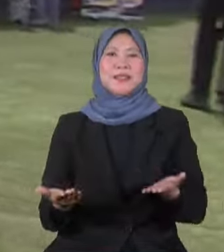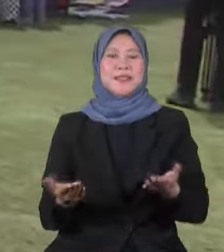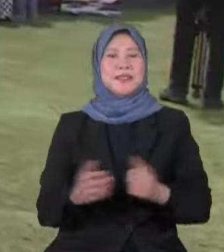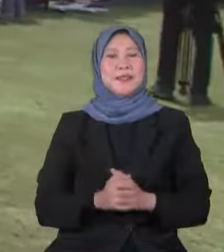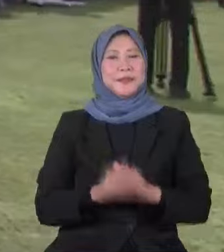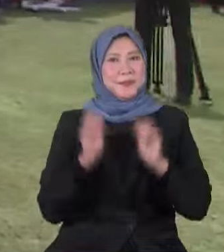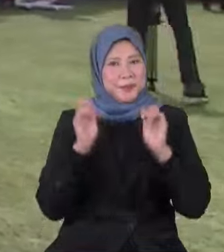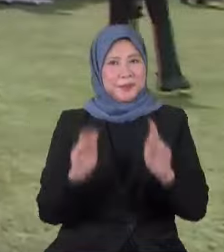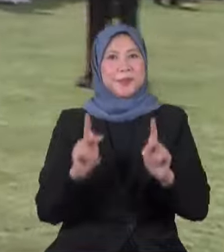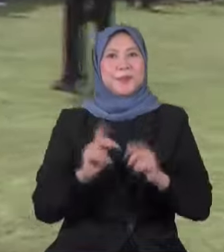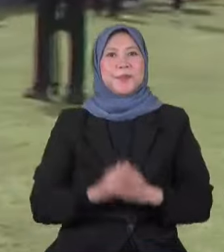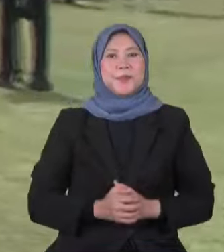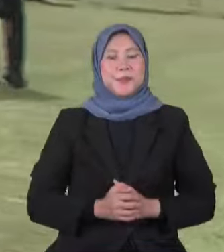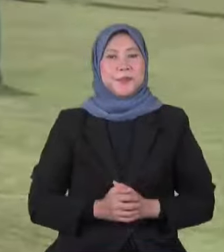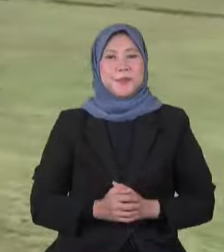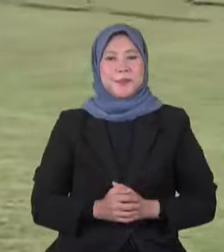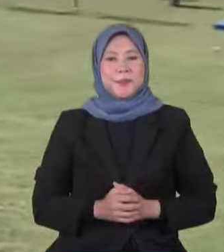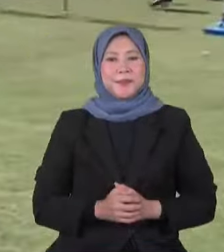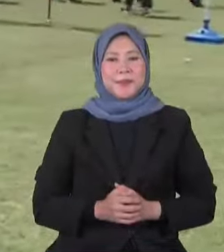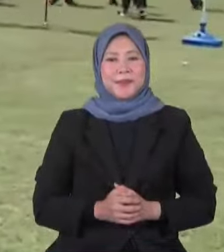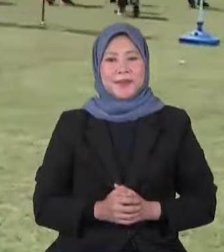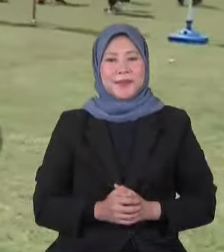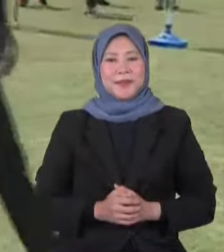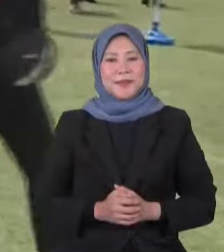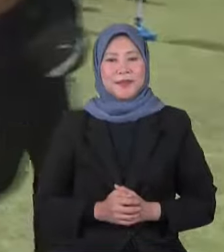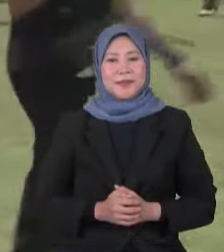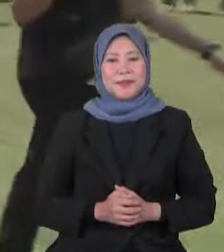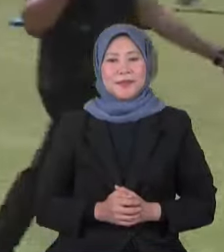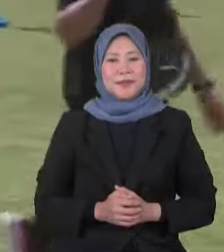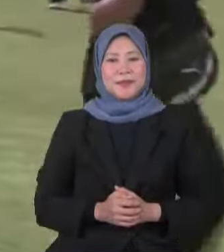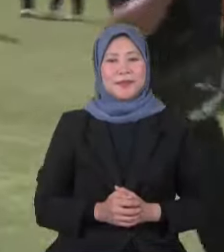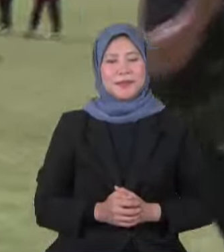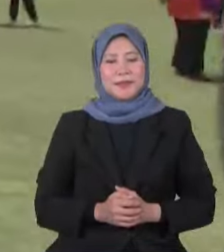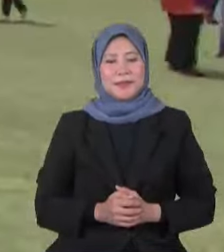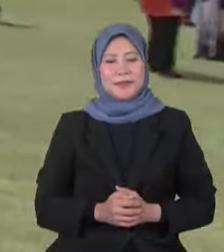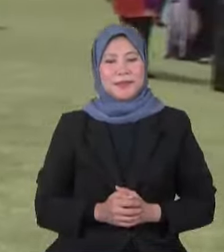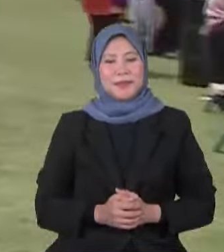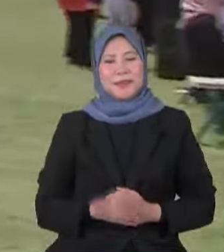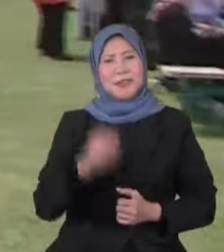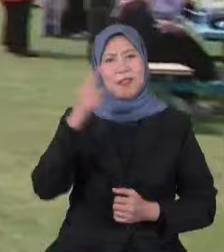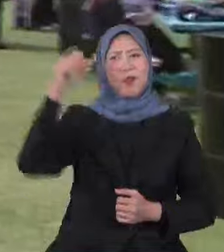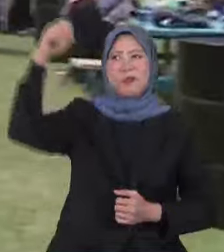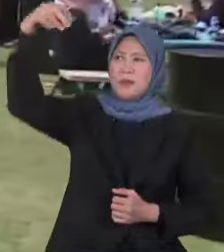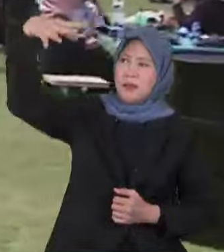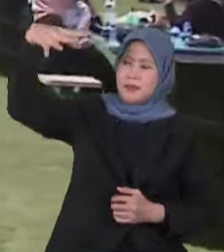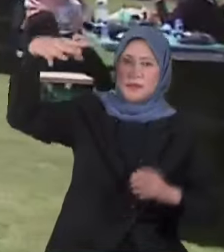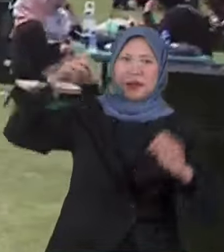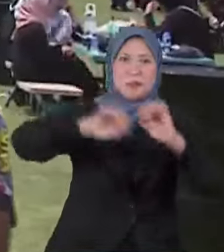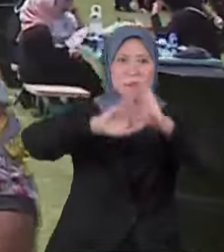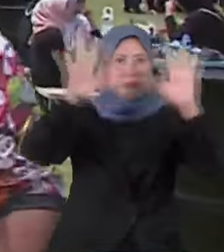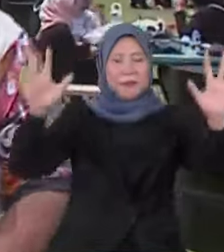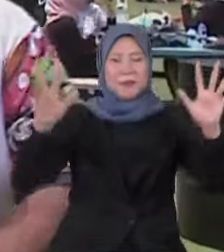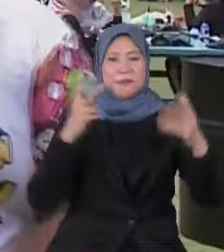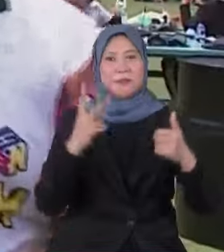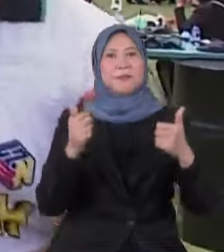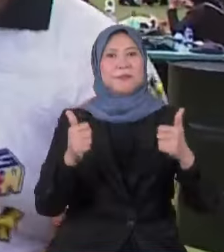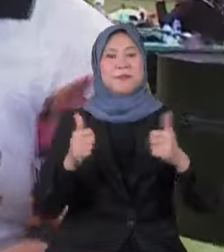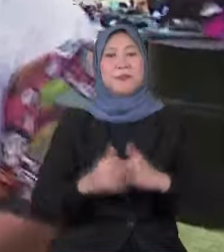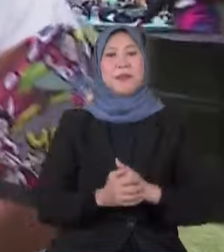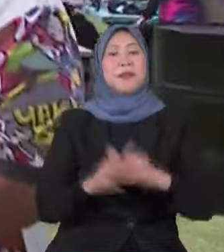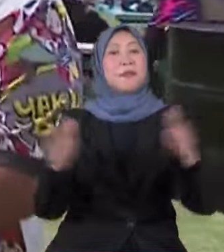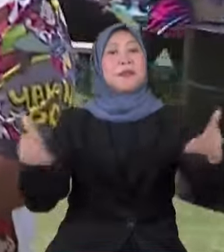baik, terbaik sekali. Kita nak bawakan lagi. Kita pastikan cantik pencahayaan kita ya, Encik. Kita tengok cahayanya di belah sana. Di sini lawa sikitlah cerita dia. Kalau